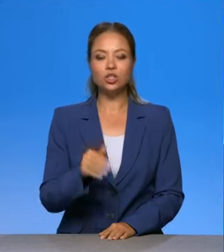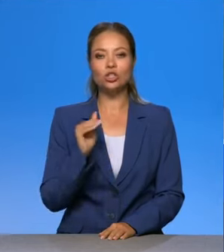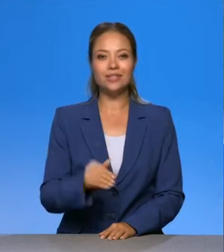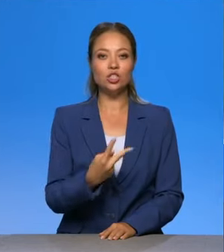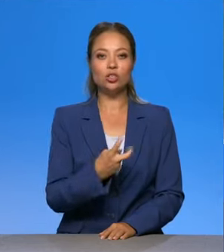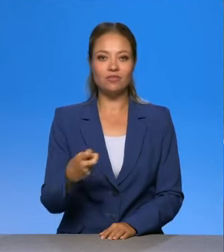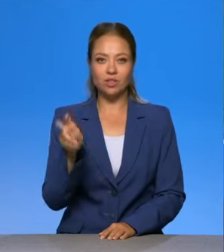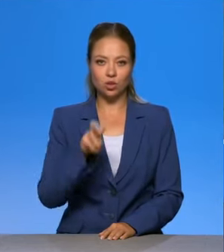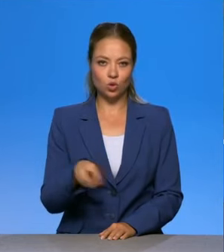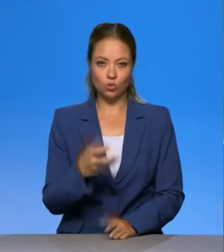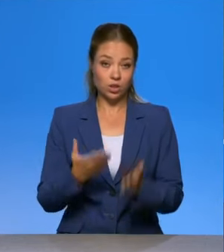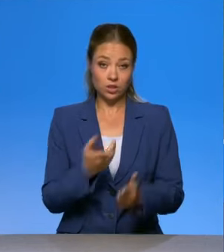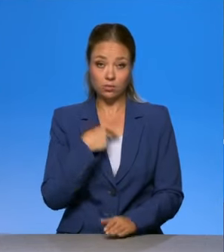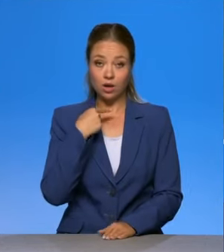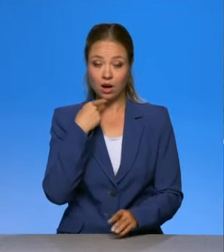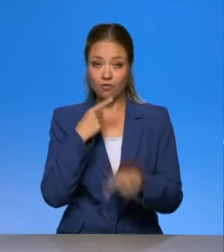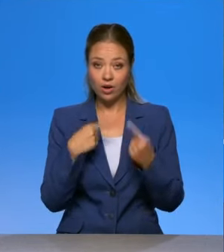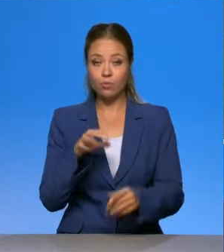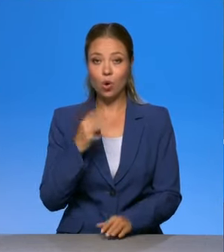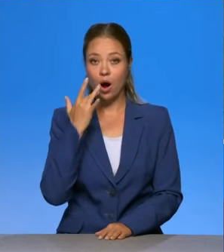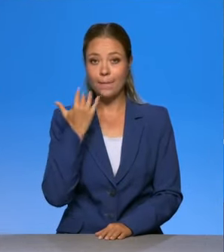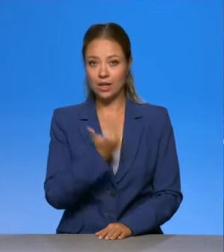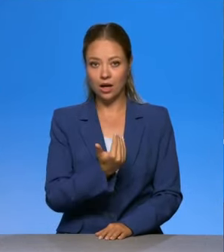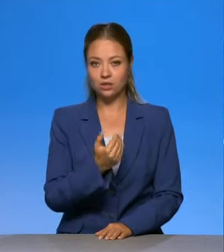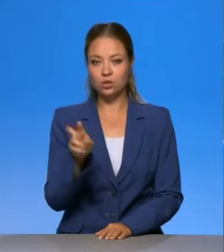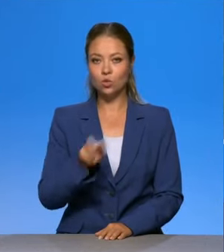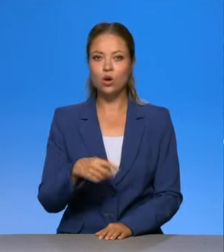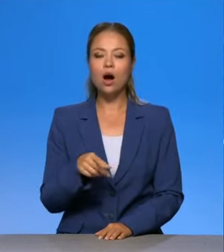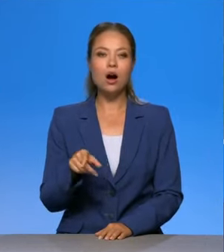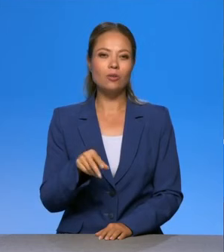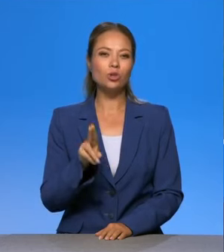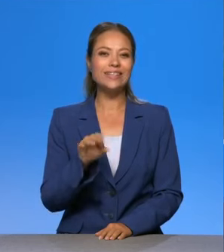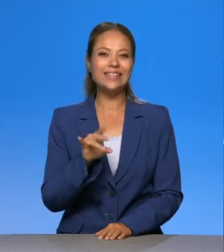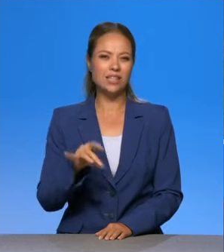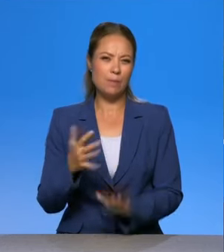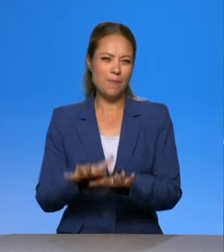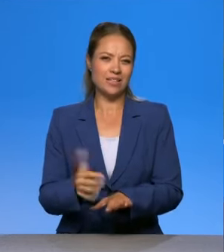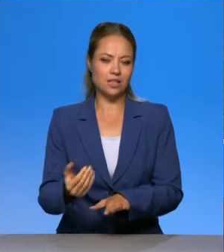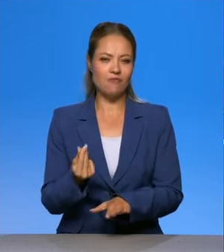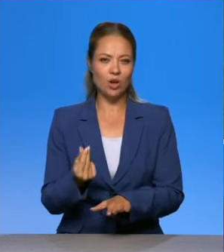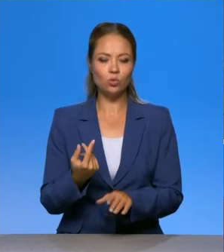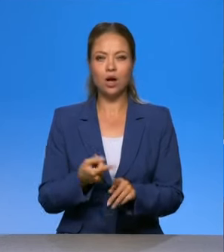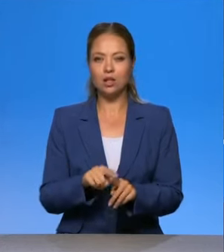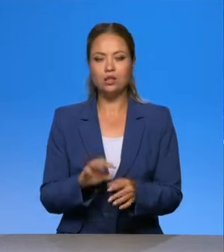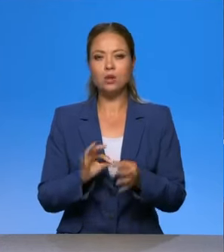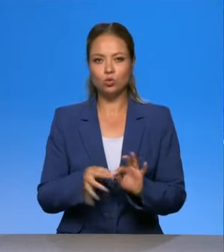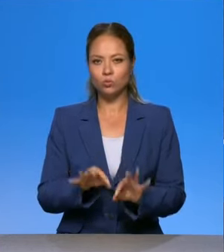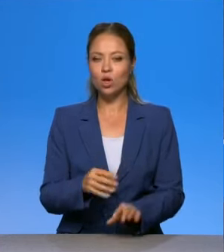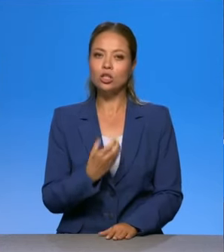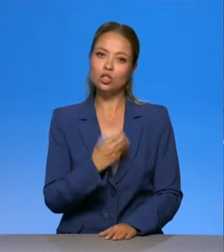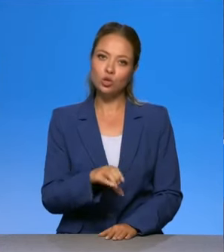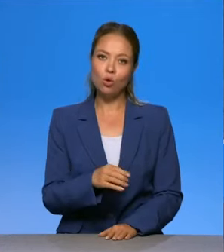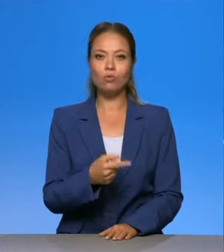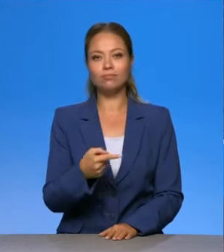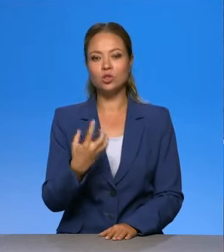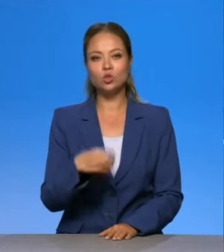о американских долларах, если это в кинах просто будет трудно объяснить. Ну, 100-120 тысяч рублей. Это может